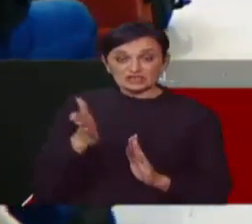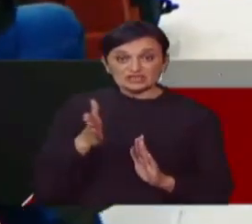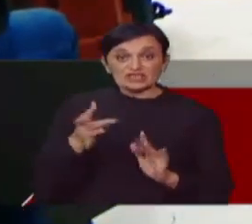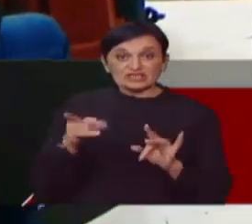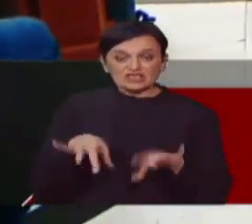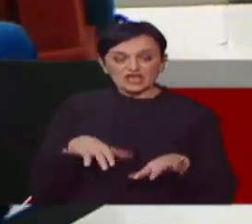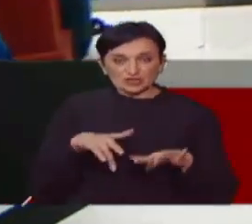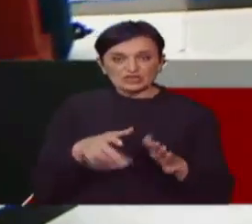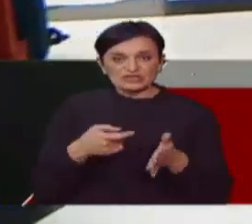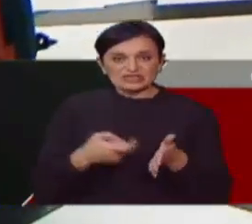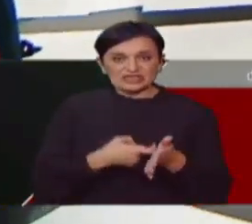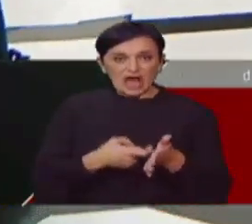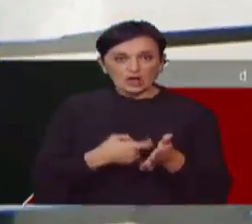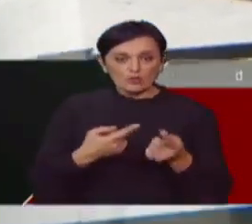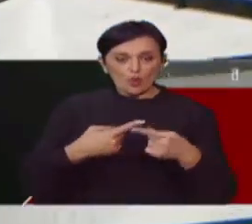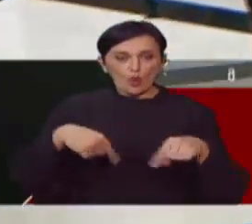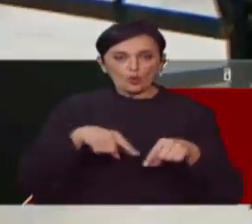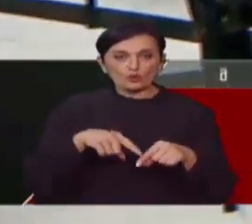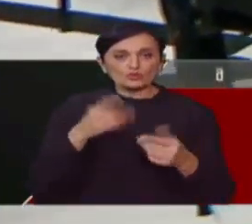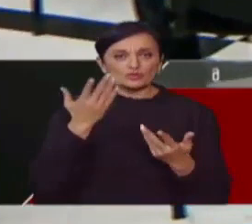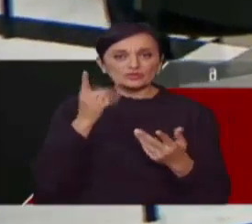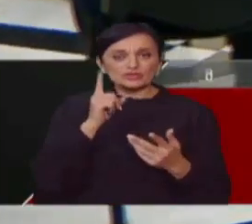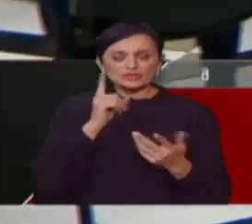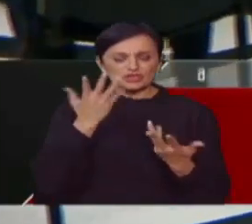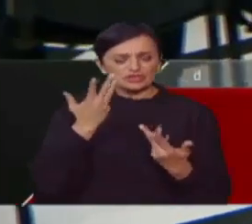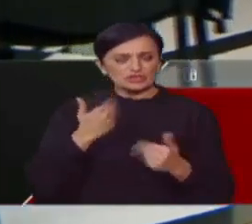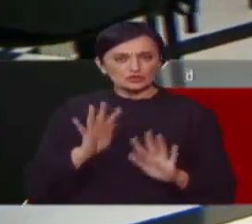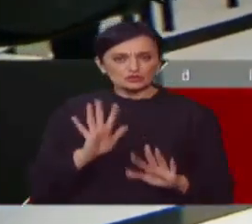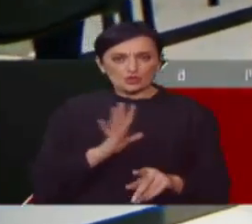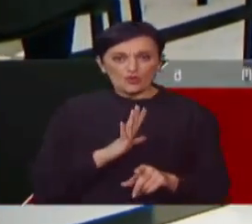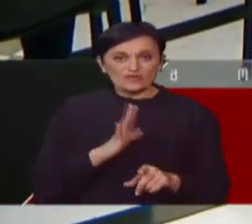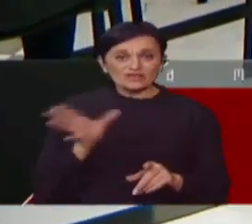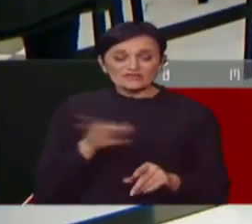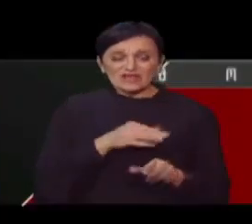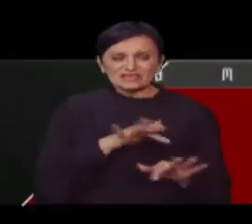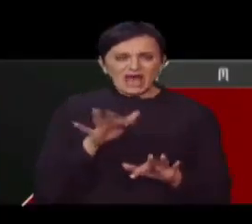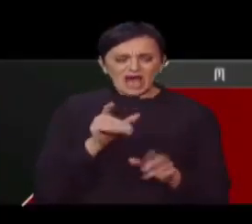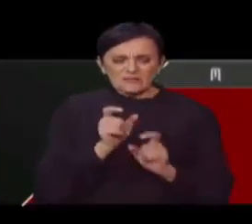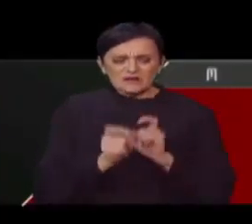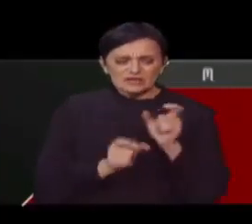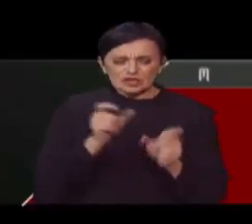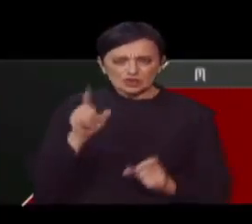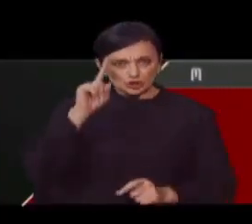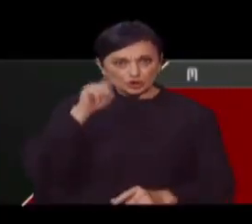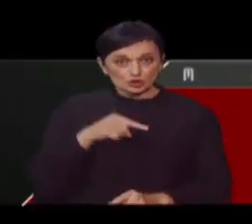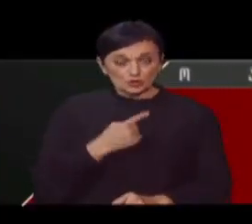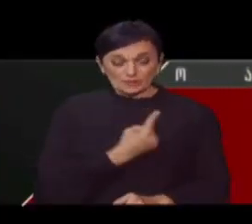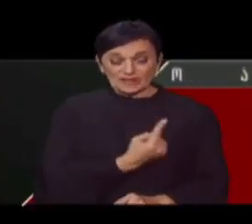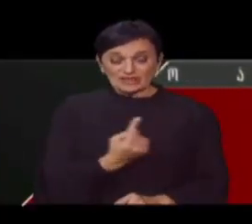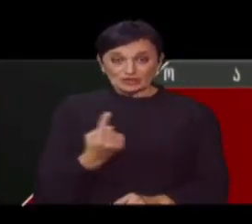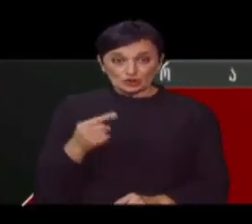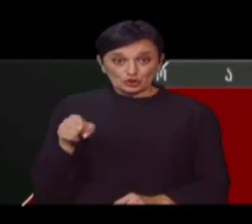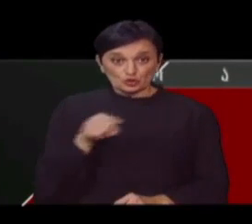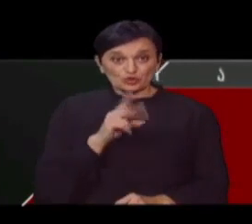sakmeshi sagamodzebo organostvis diskomforti iqo, radgan sakmis qvela lapsusi itsodnen. Dges titolma madganma matchoris